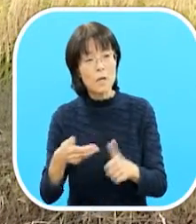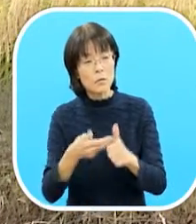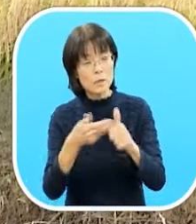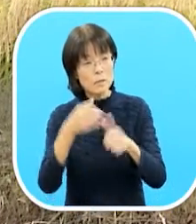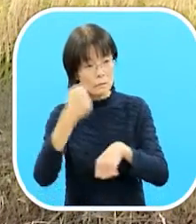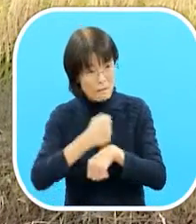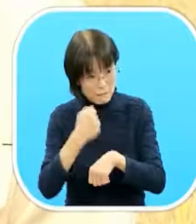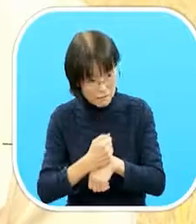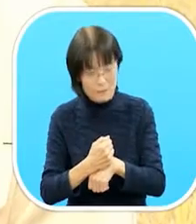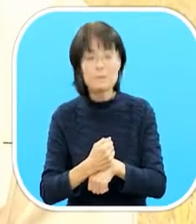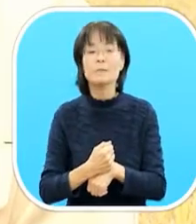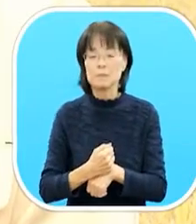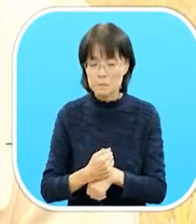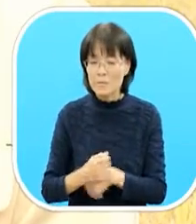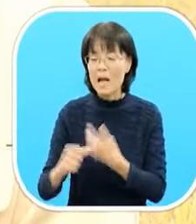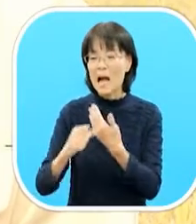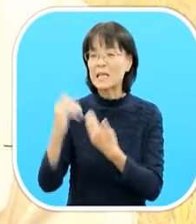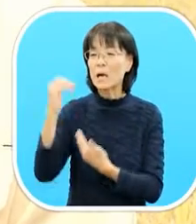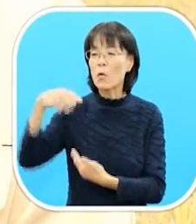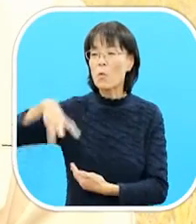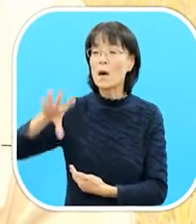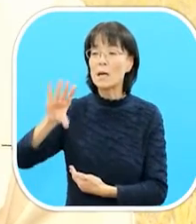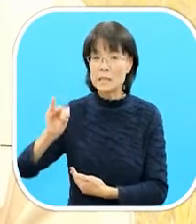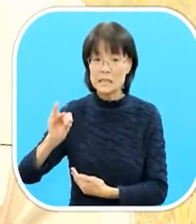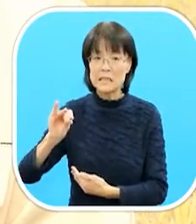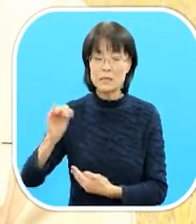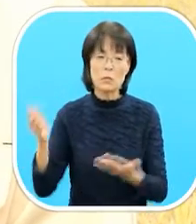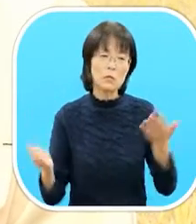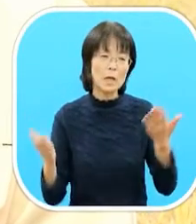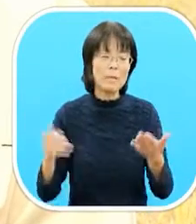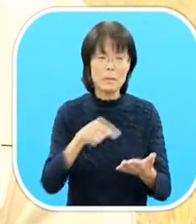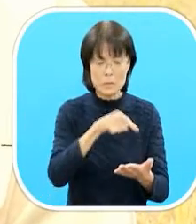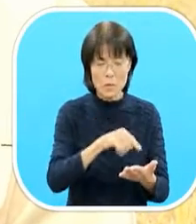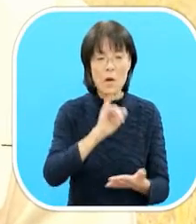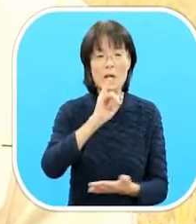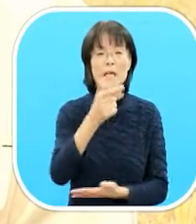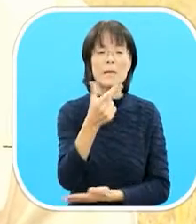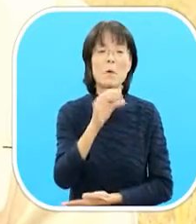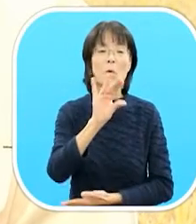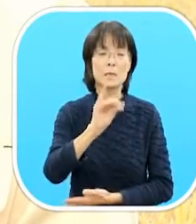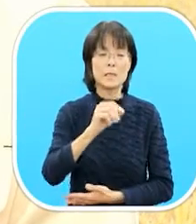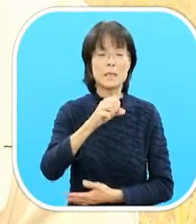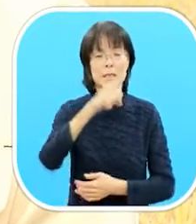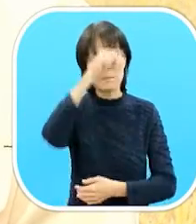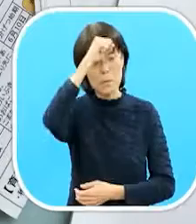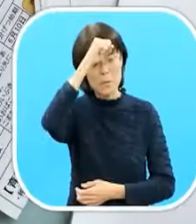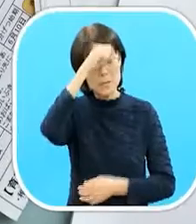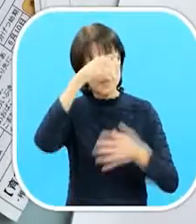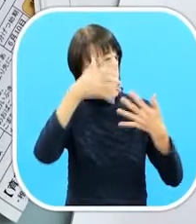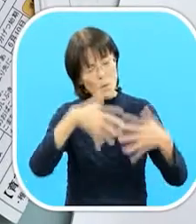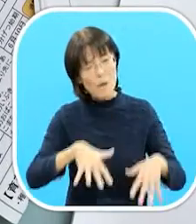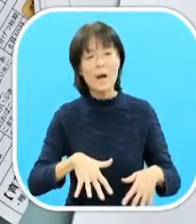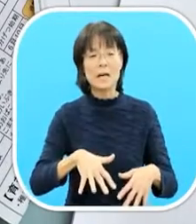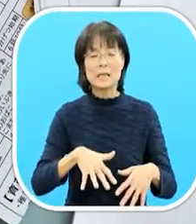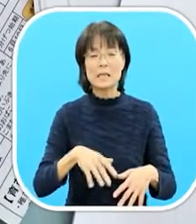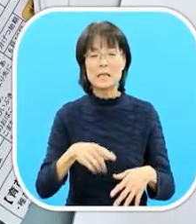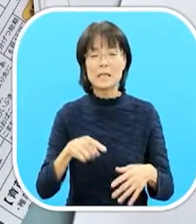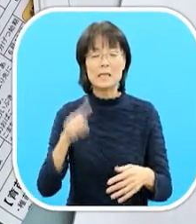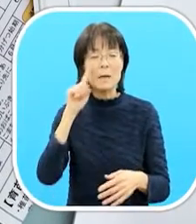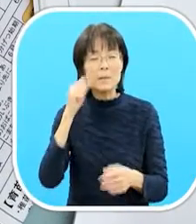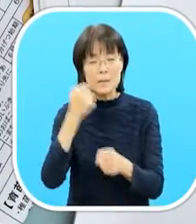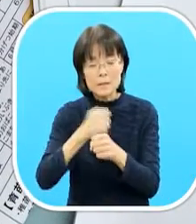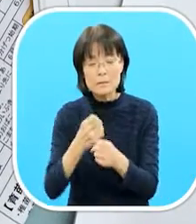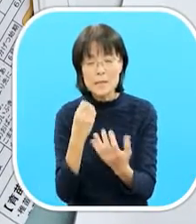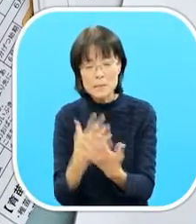難しいですか？ 秋田小町に比べれば命病に弱いので、はい、試行錯誤しなが